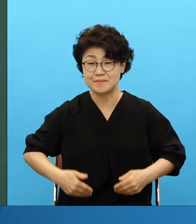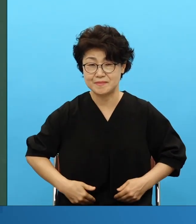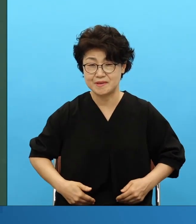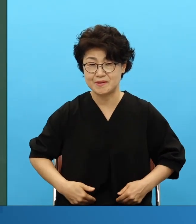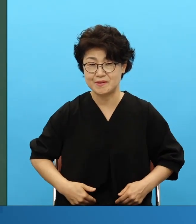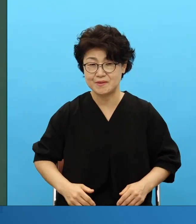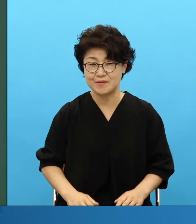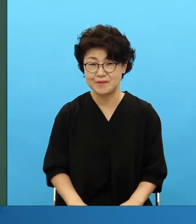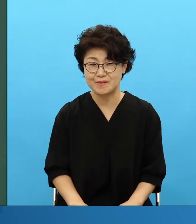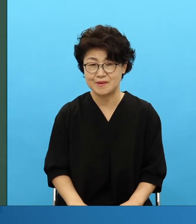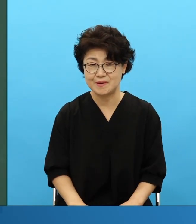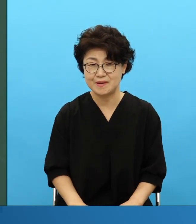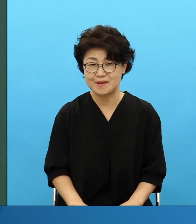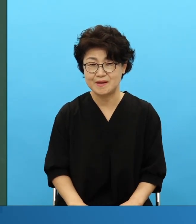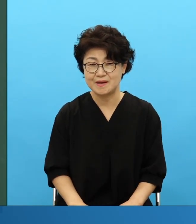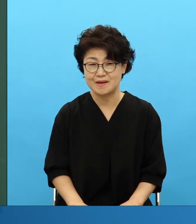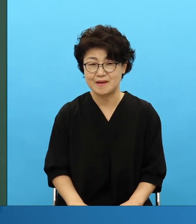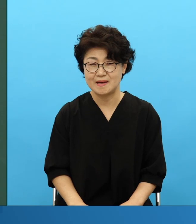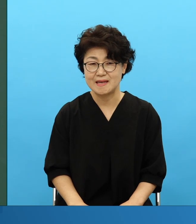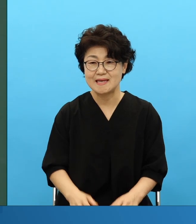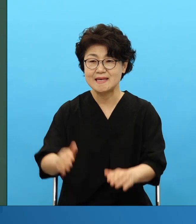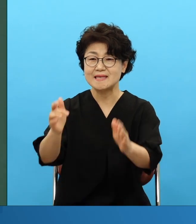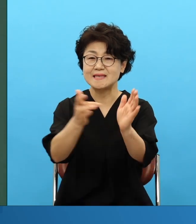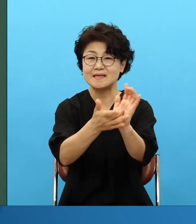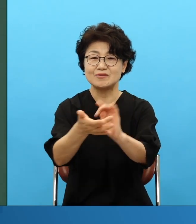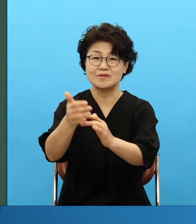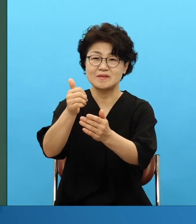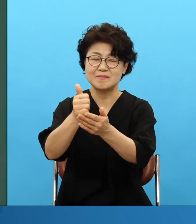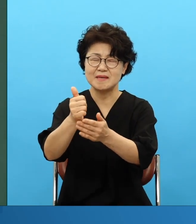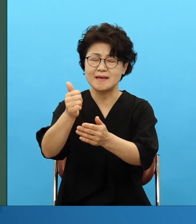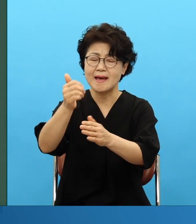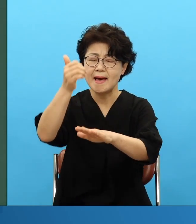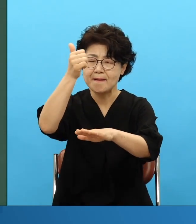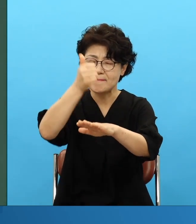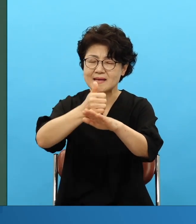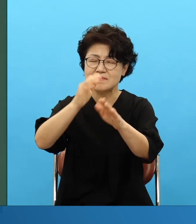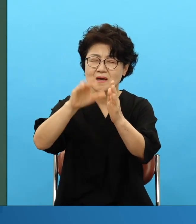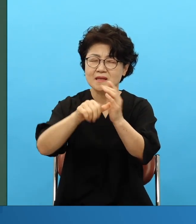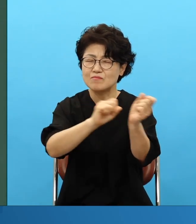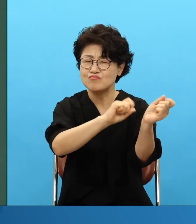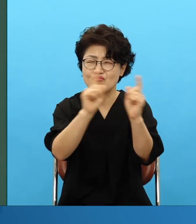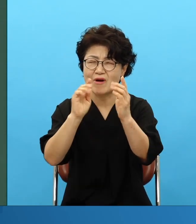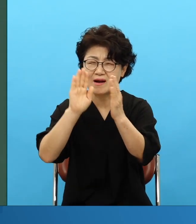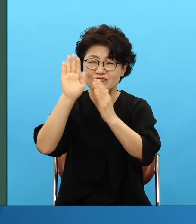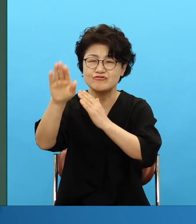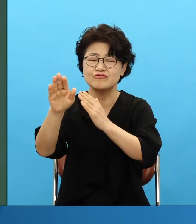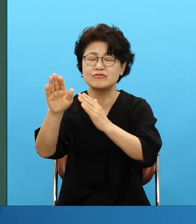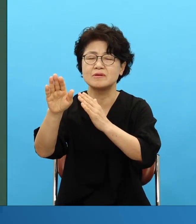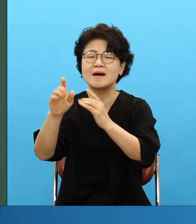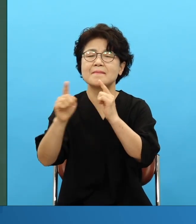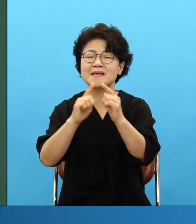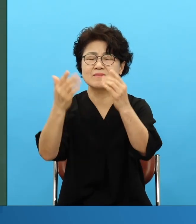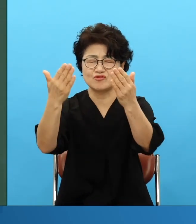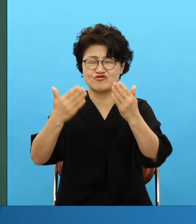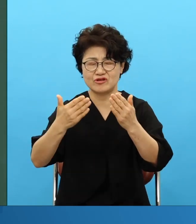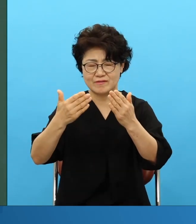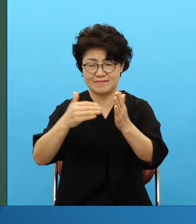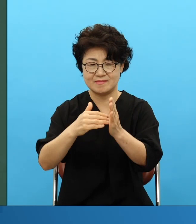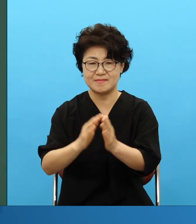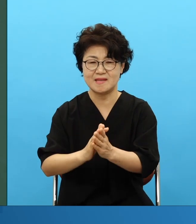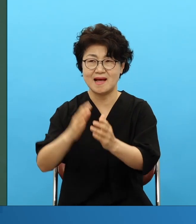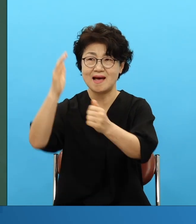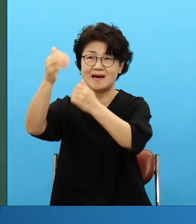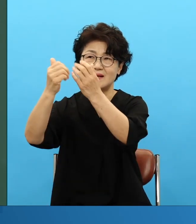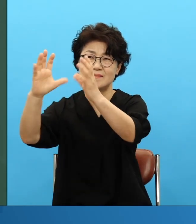예수님이 마지막 부활하셔서 말씀하셨다. Tell you the real thing, and he spoke of that after his resurrection. 자, 이 부분이